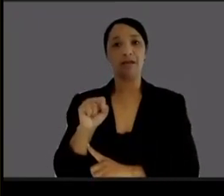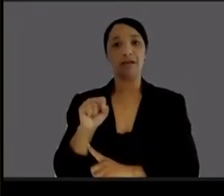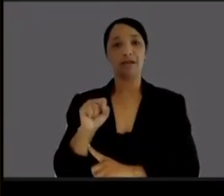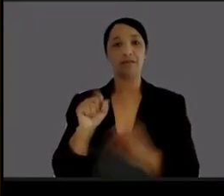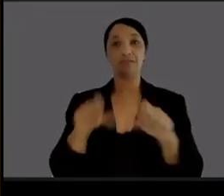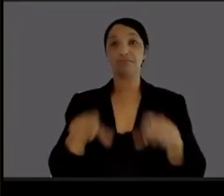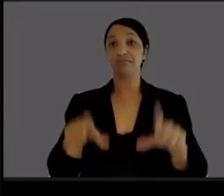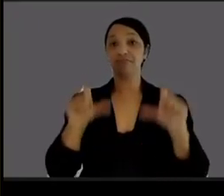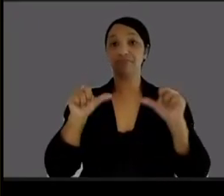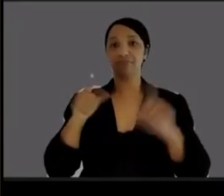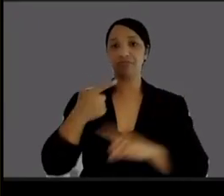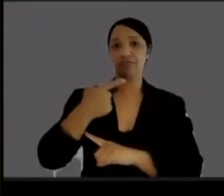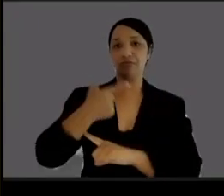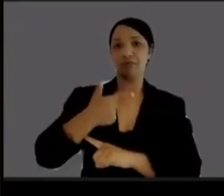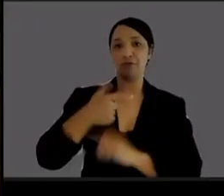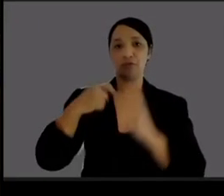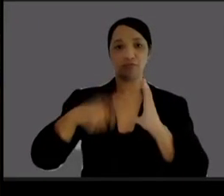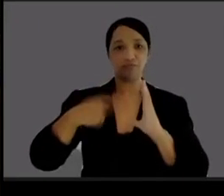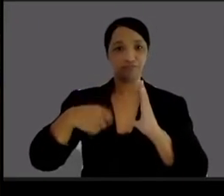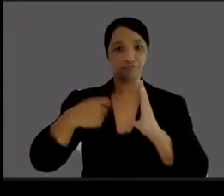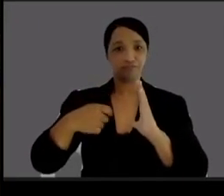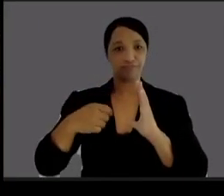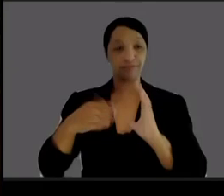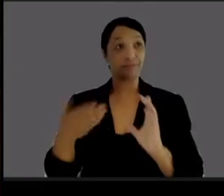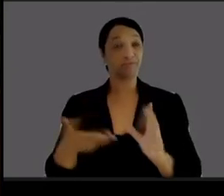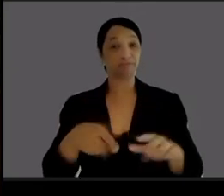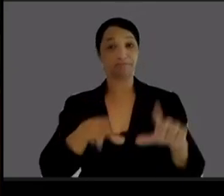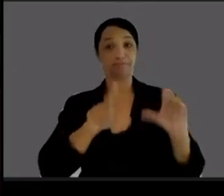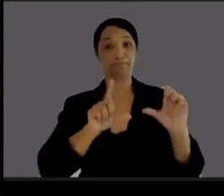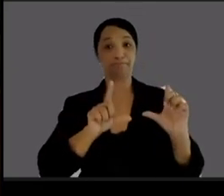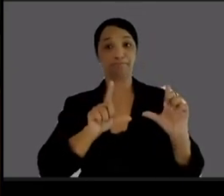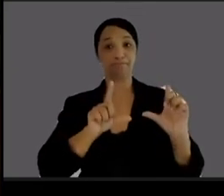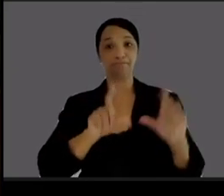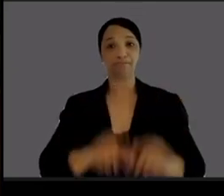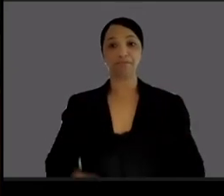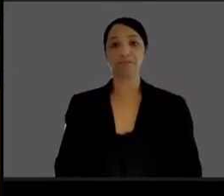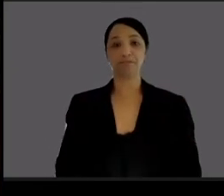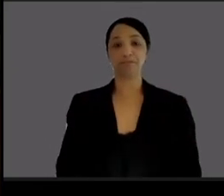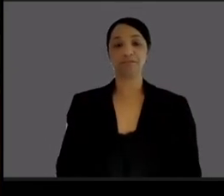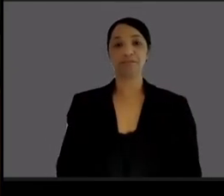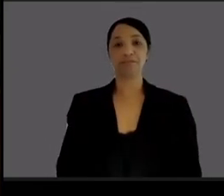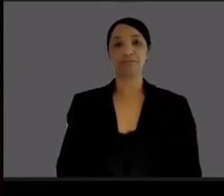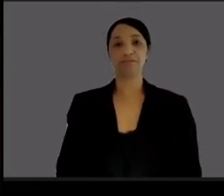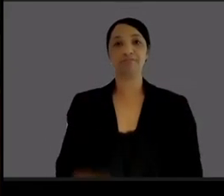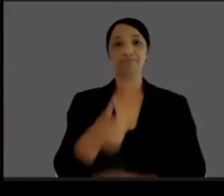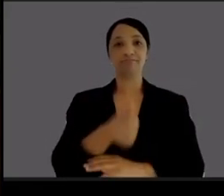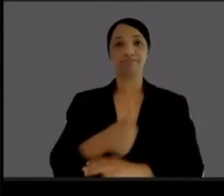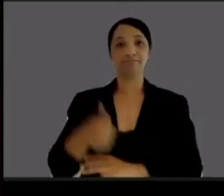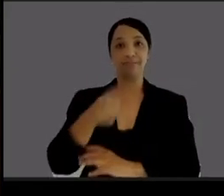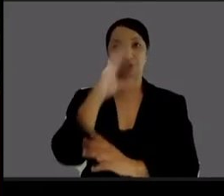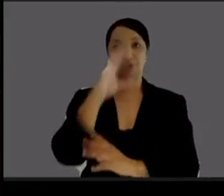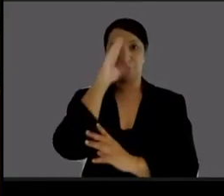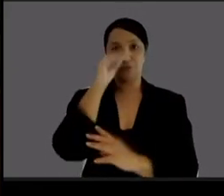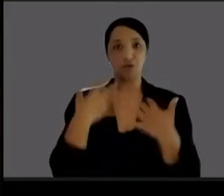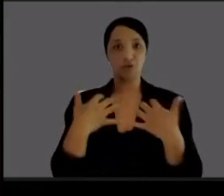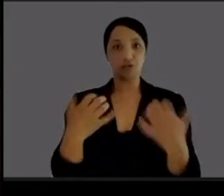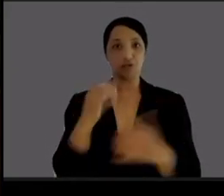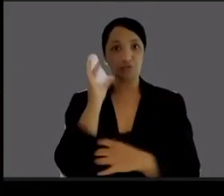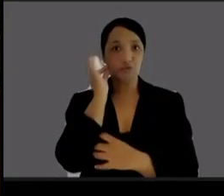メッセージをこれからご紹介させていただきますえ閣下ご列席の皆